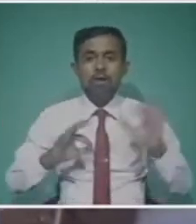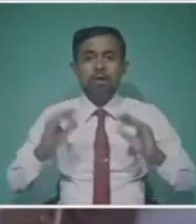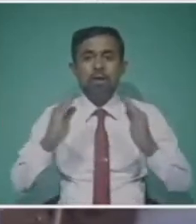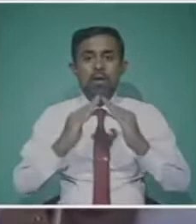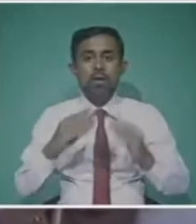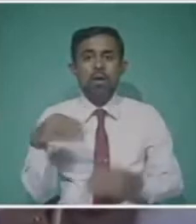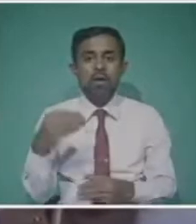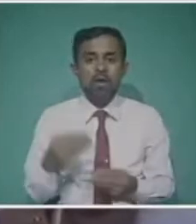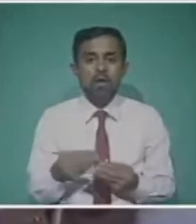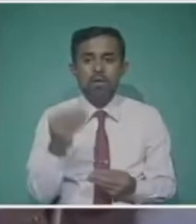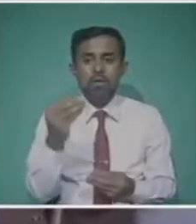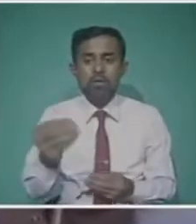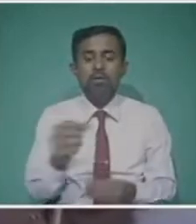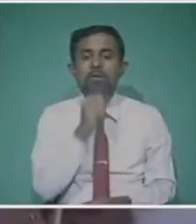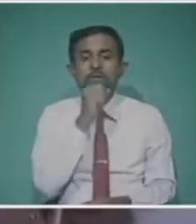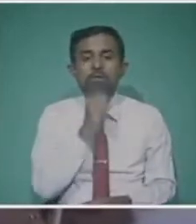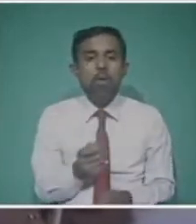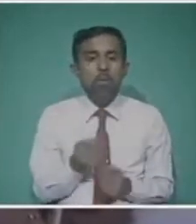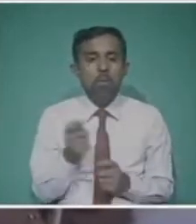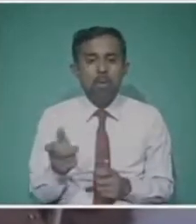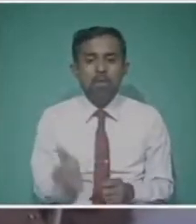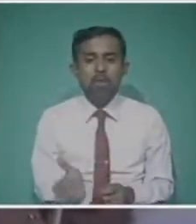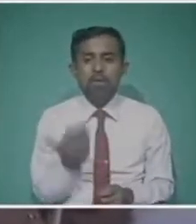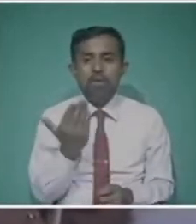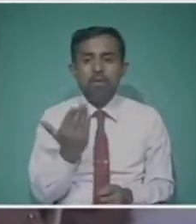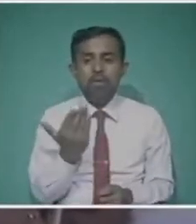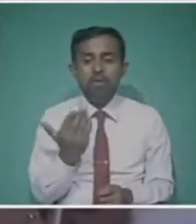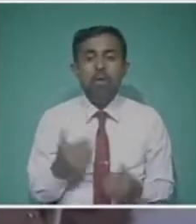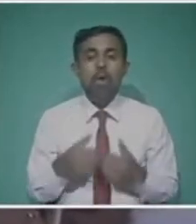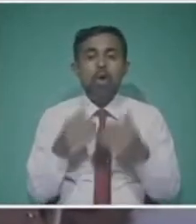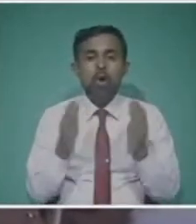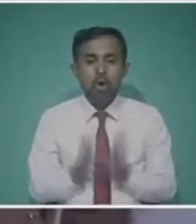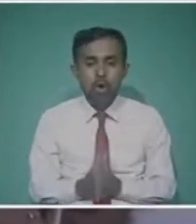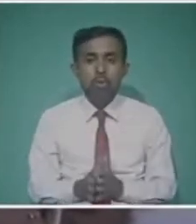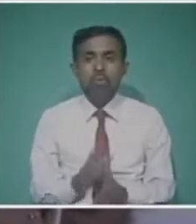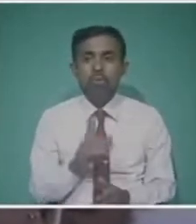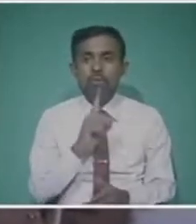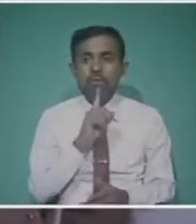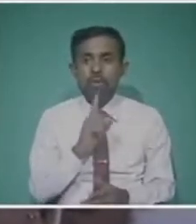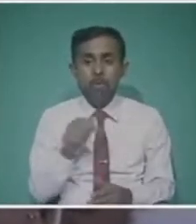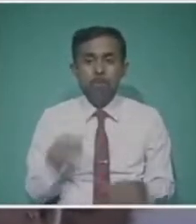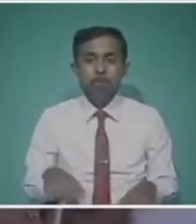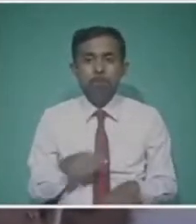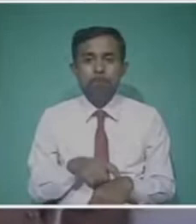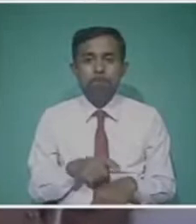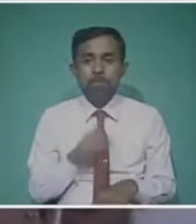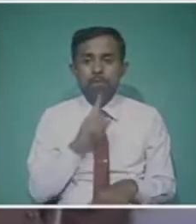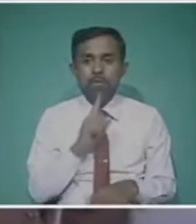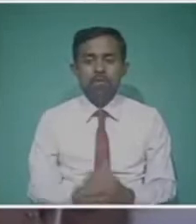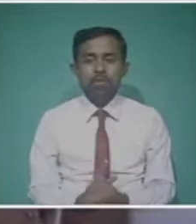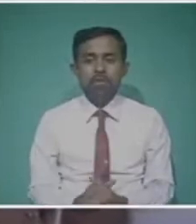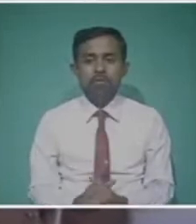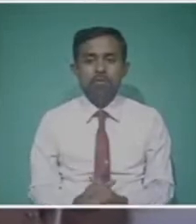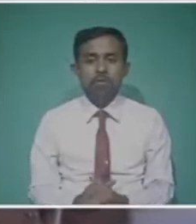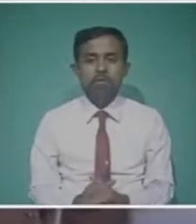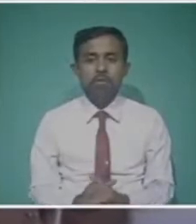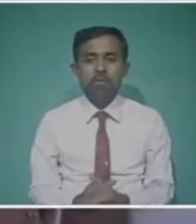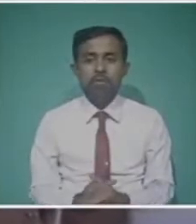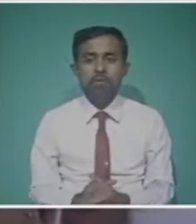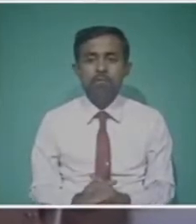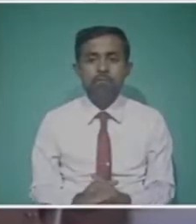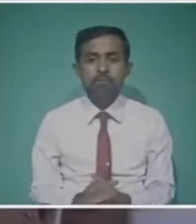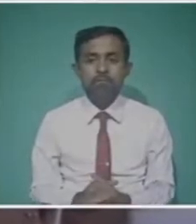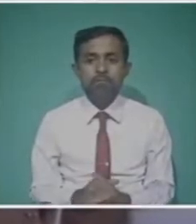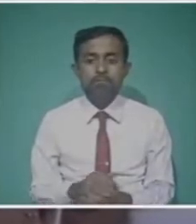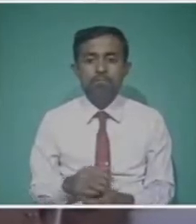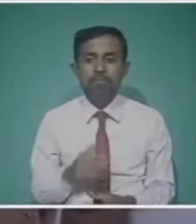ණය ලබා දෙන්න. විශ්‍රාම වැටුපක් ආරම්භ කරන්න. මේ සියල්ල අපි දිර්ගයන්වීම මේ වෙනකොට ක්‍රියාත්මක කරලා තියෙනවා. ඒ වගේම අපි